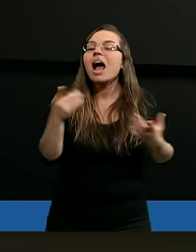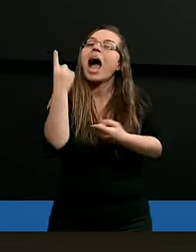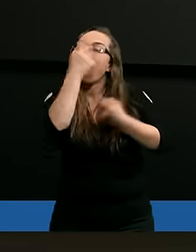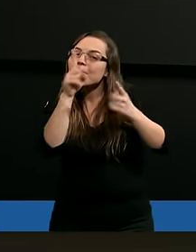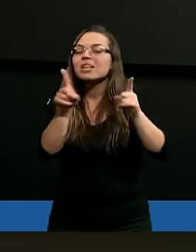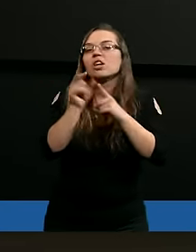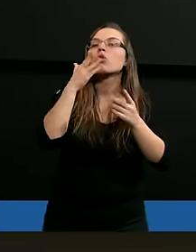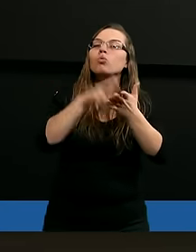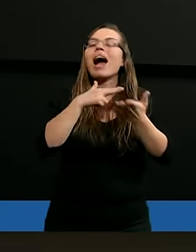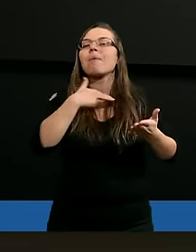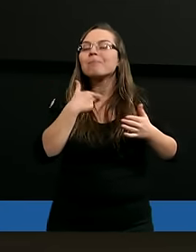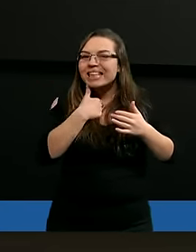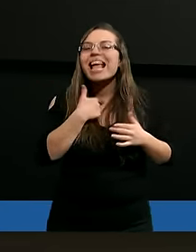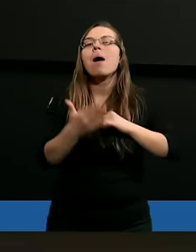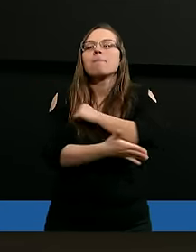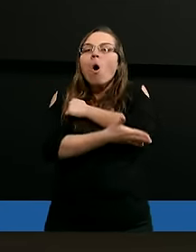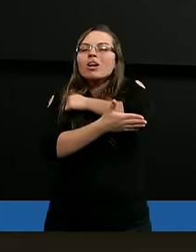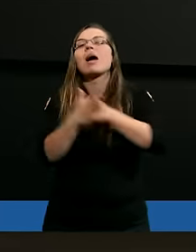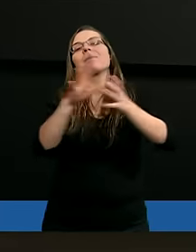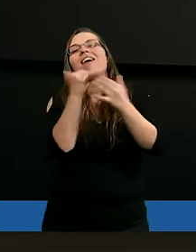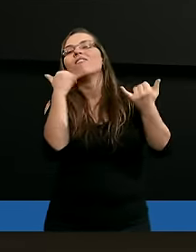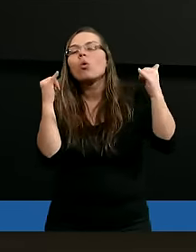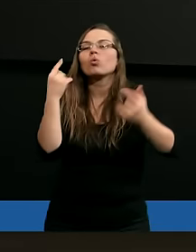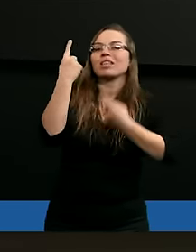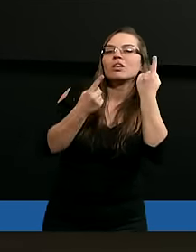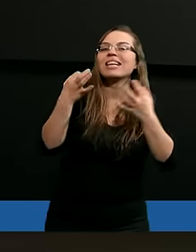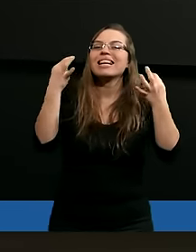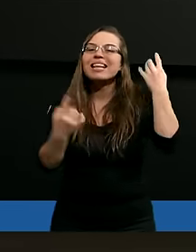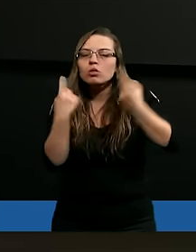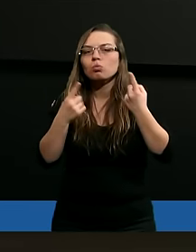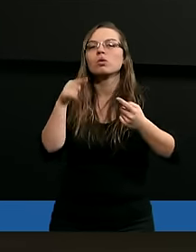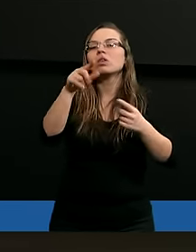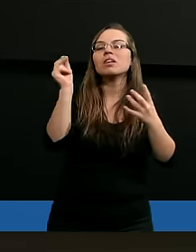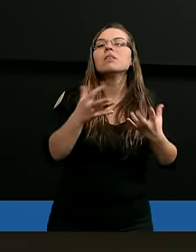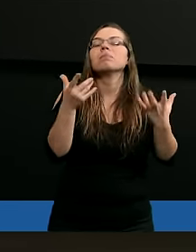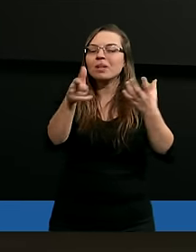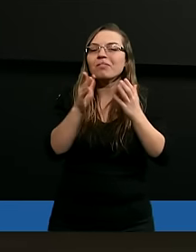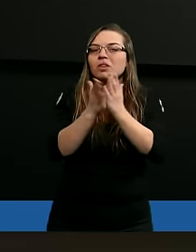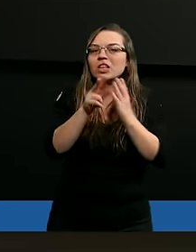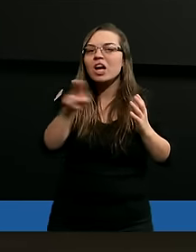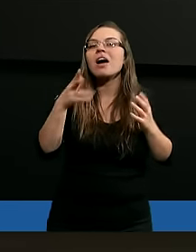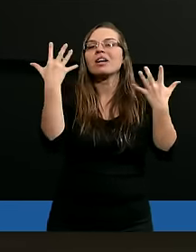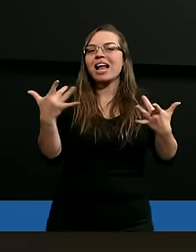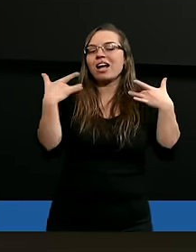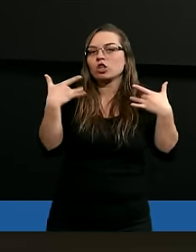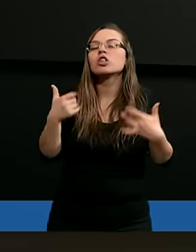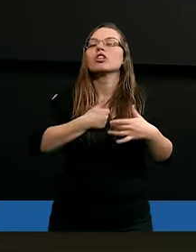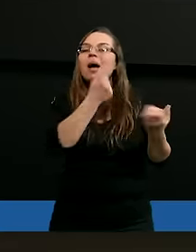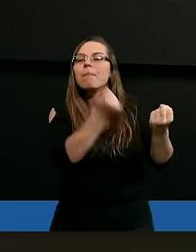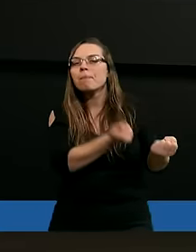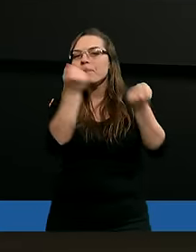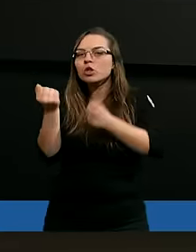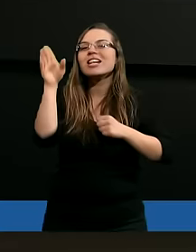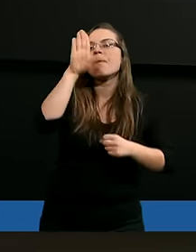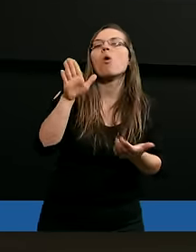która najbardziej mnie pokrzepia w różnych trudnych momentach, to jest to, że chcę wytrwać, żeby przynieść Panu Bogu